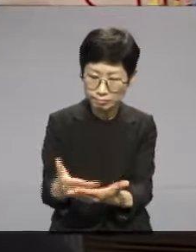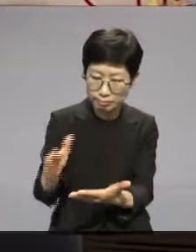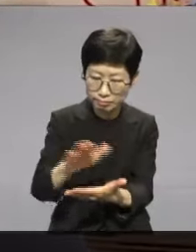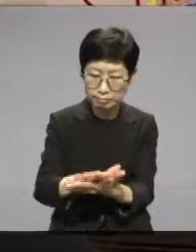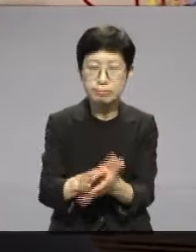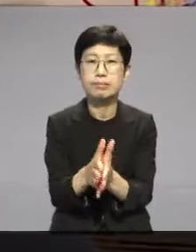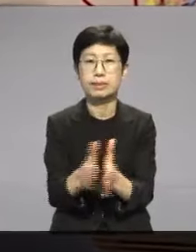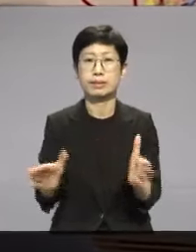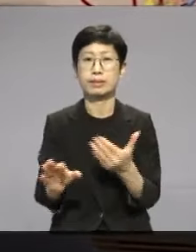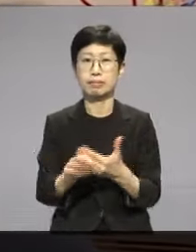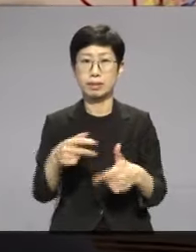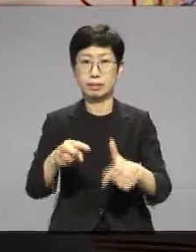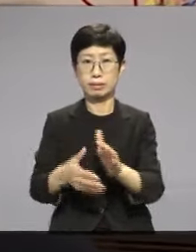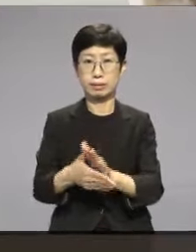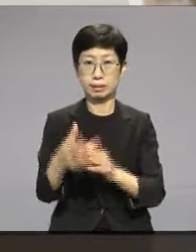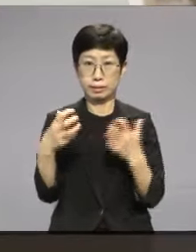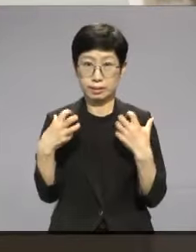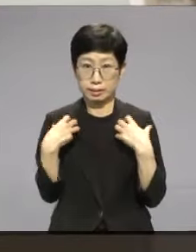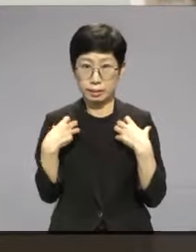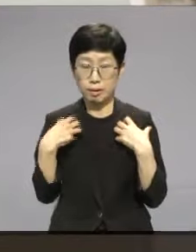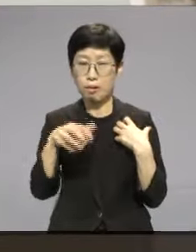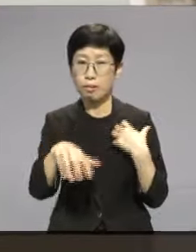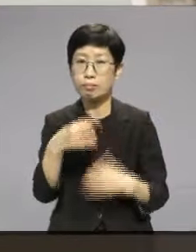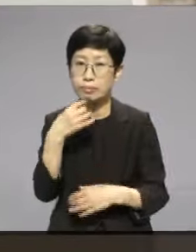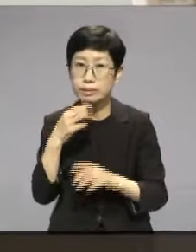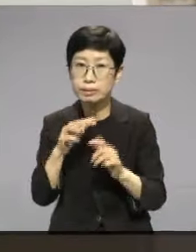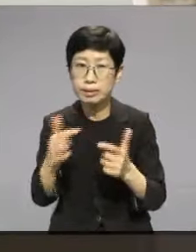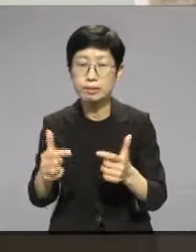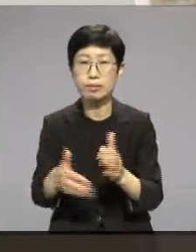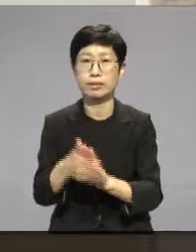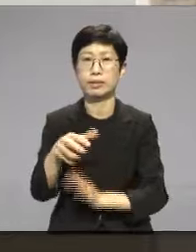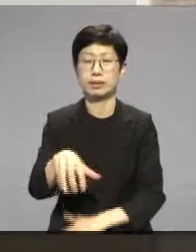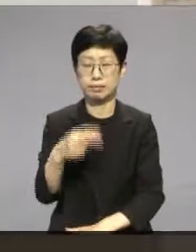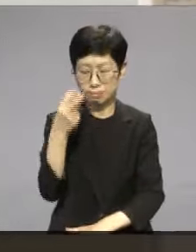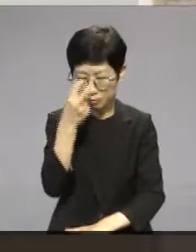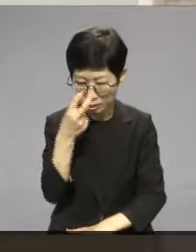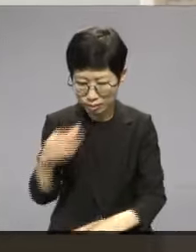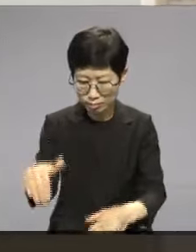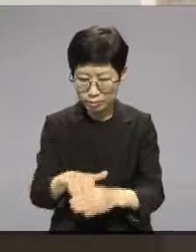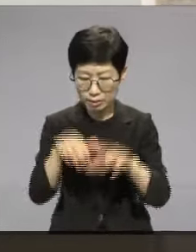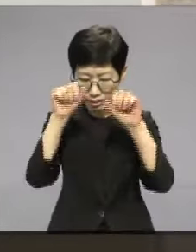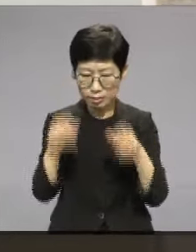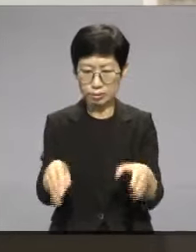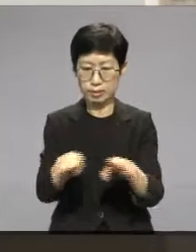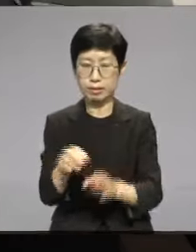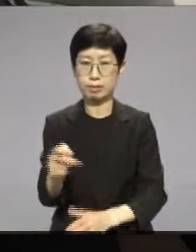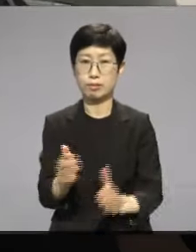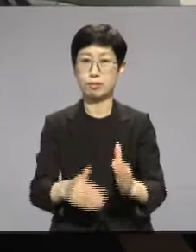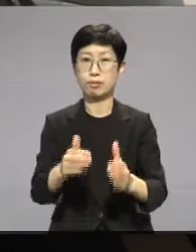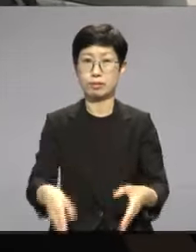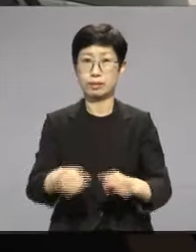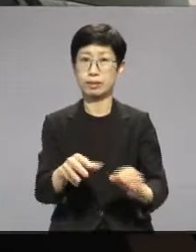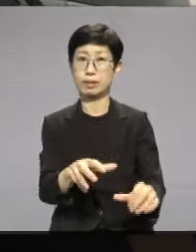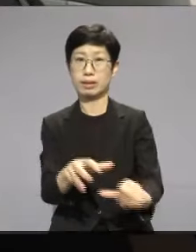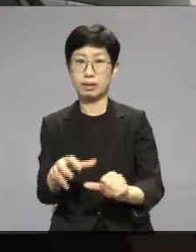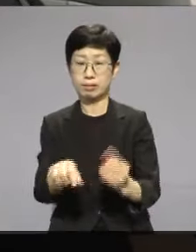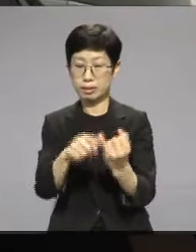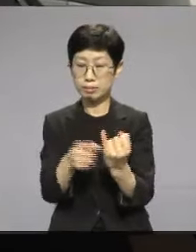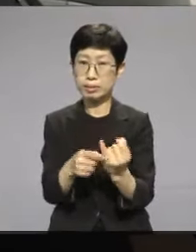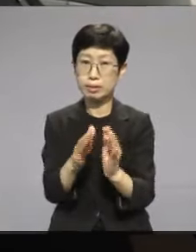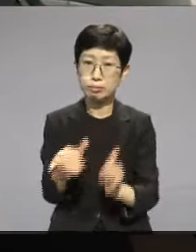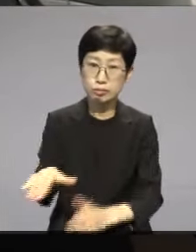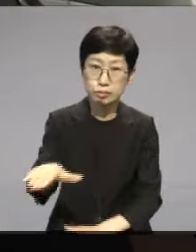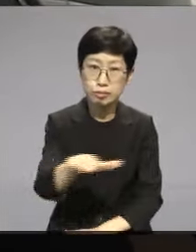시행되면 인천시 청사 민원실뿐만 아니라 시에서 관리하는 문화체육시설과 공공시설을 이용하는